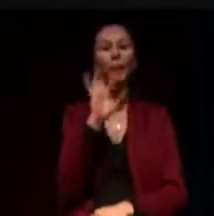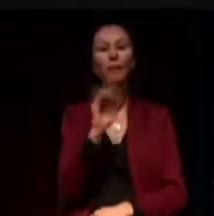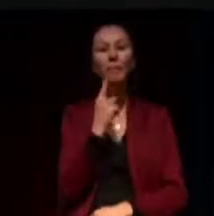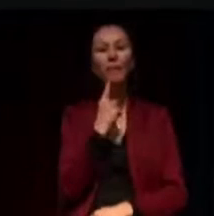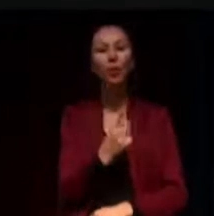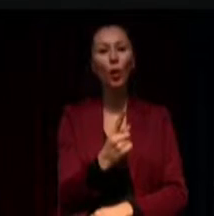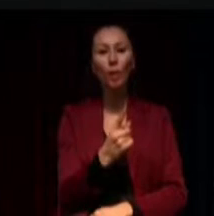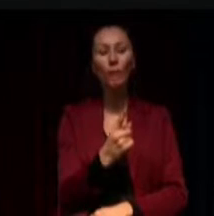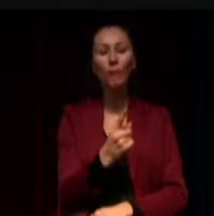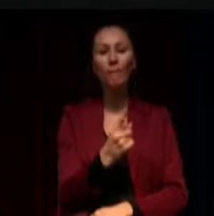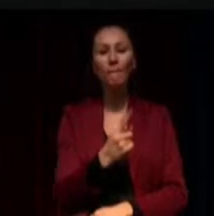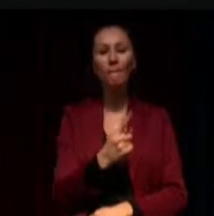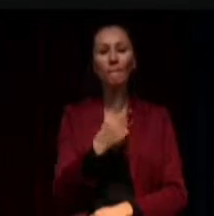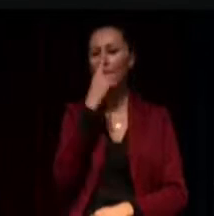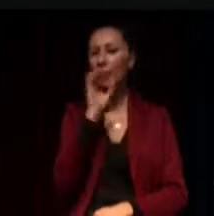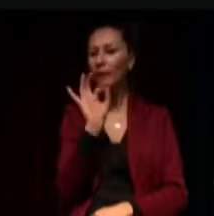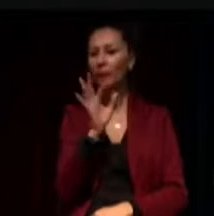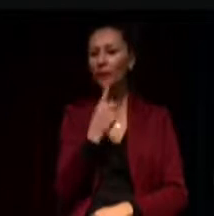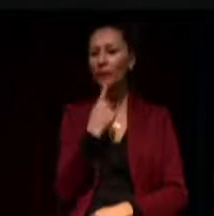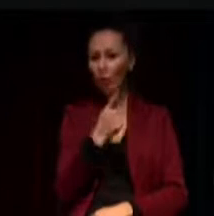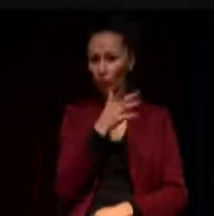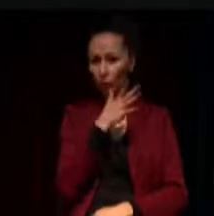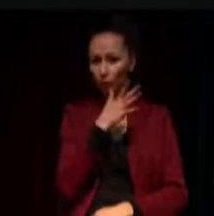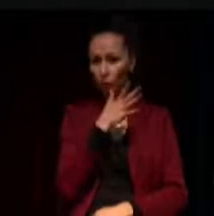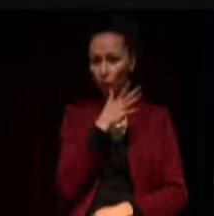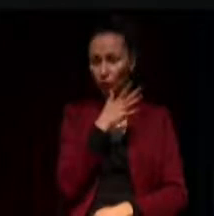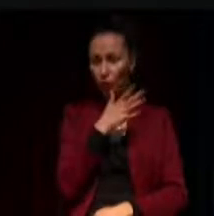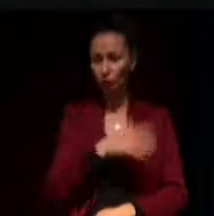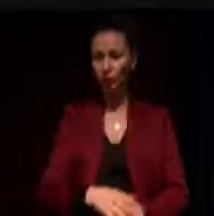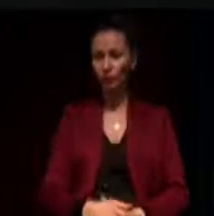arkadaşlar? Kim diyor biliyor musunuz?